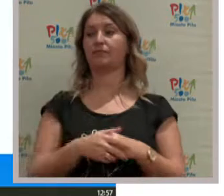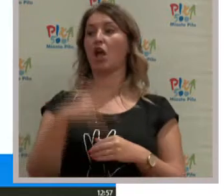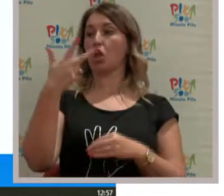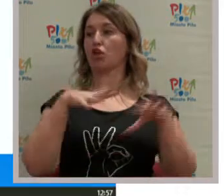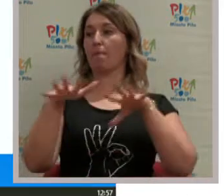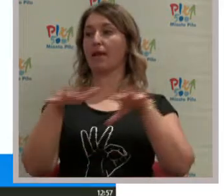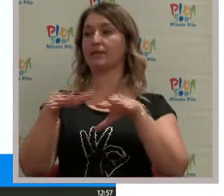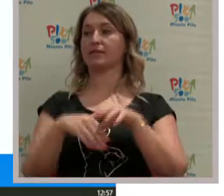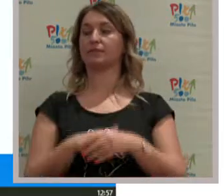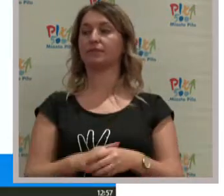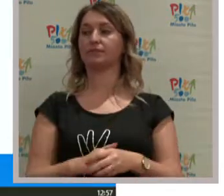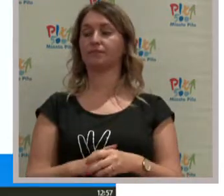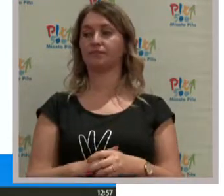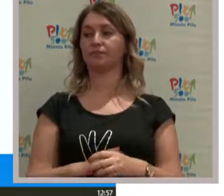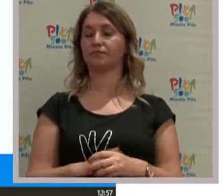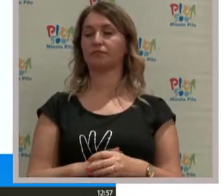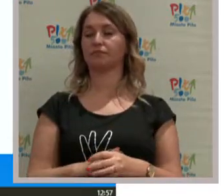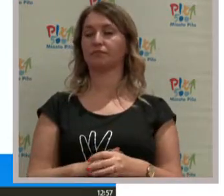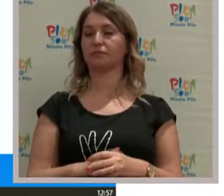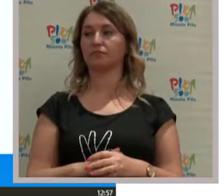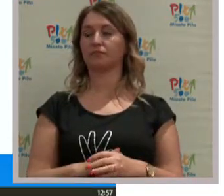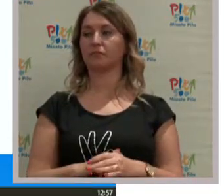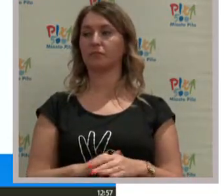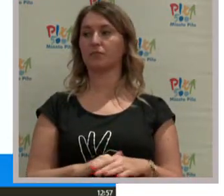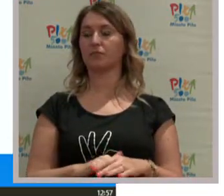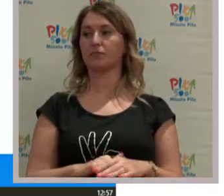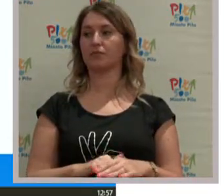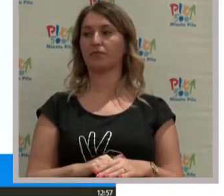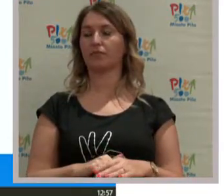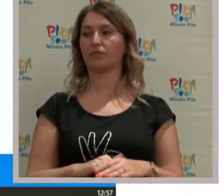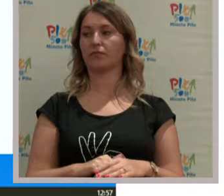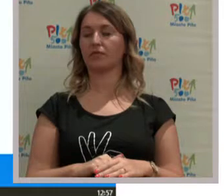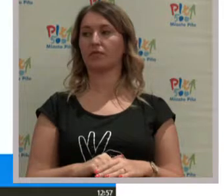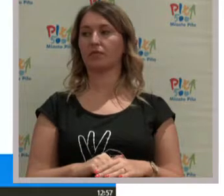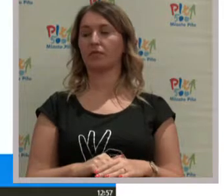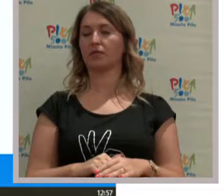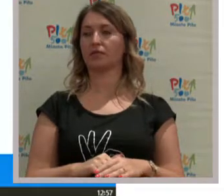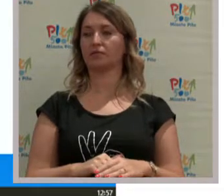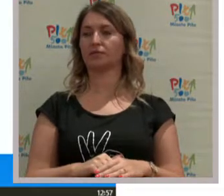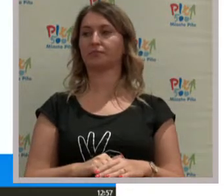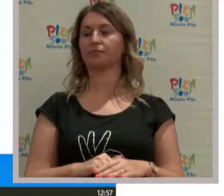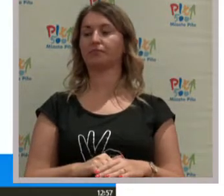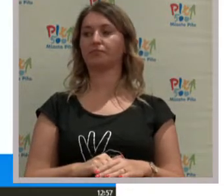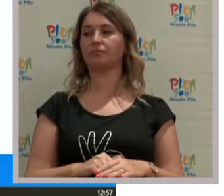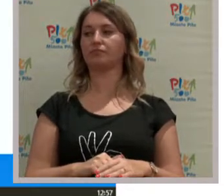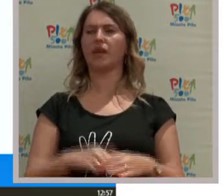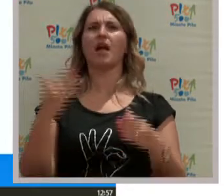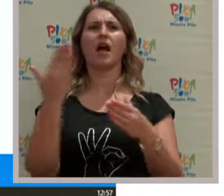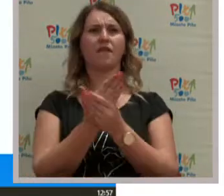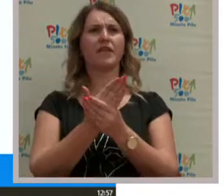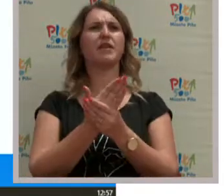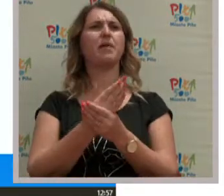takiej działalności. Do tej pory deweloperzy dysponowali terenami chociażby na